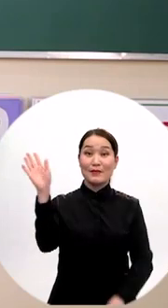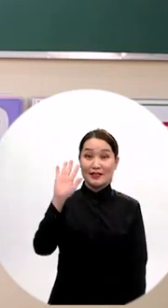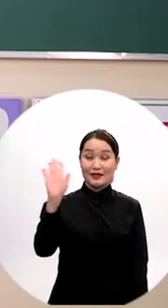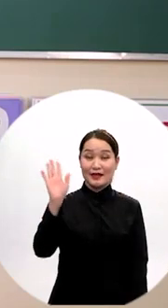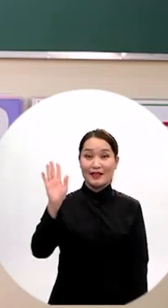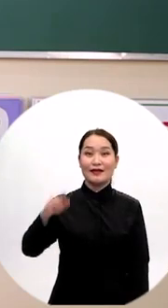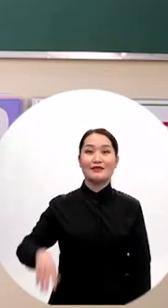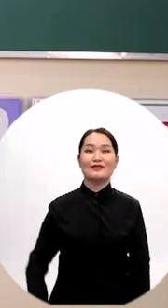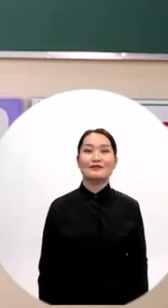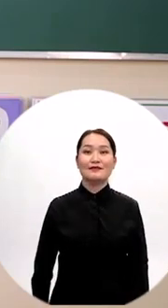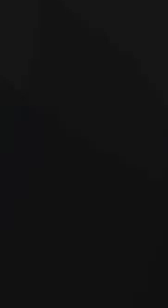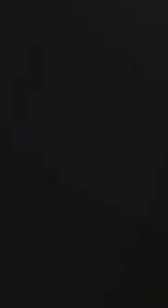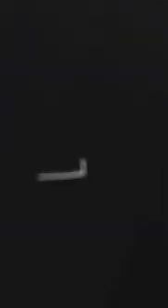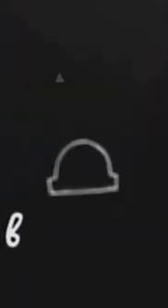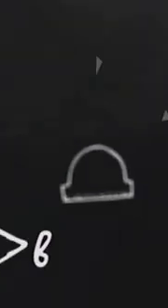Түр баяртай хүмүүд ээ.